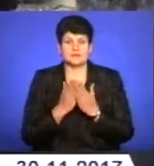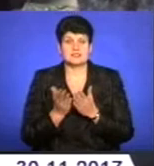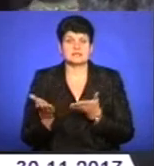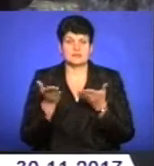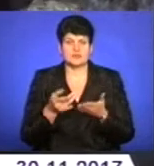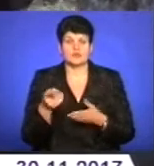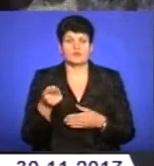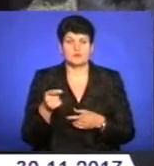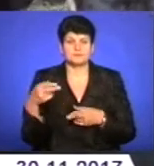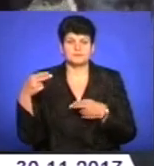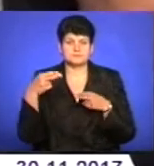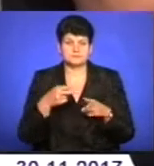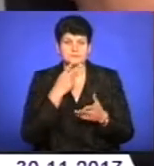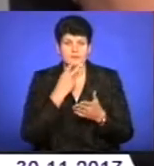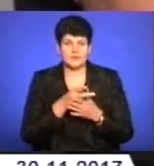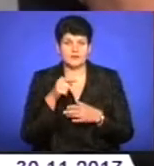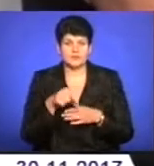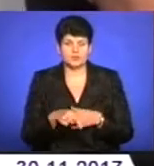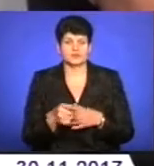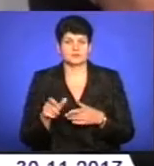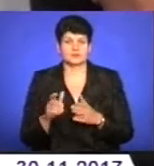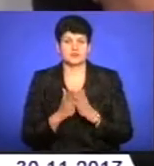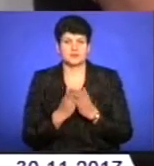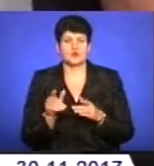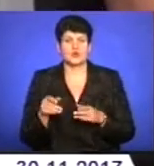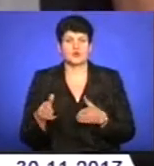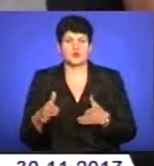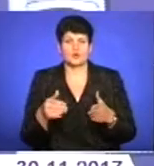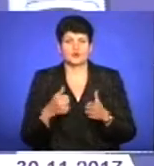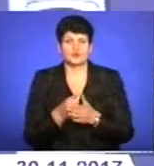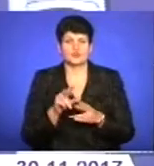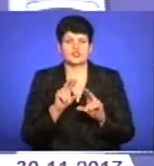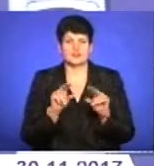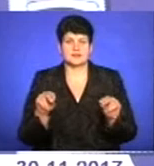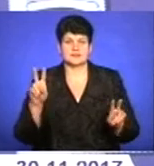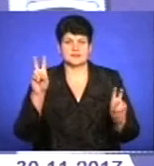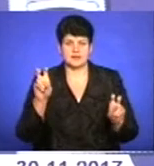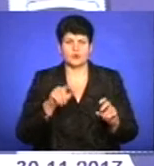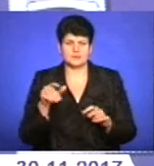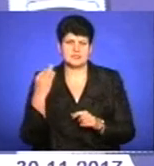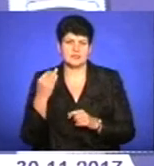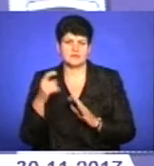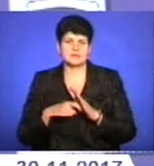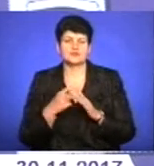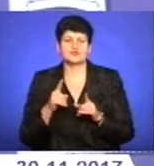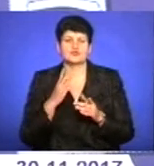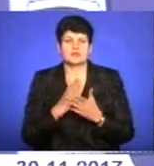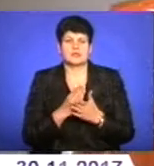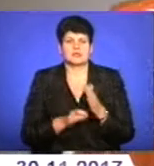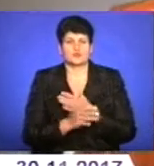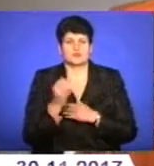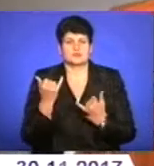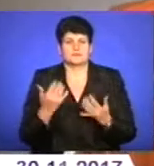до Тернополя, аби презентувати тут дороги до щастя. Каже, переконаний, людям буде цікаво з перших уст дізнатися, що відбувається на